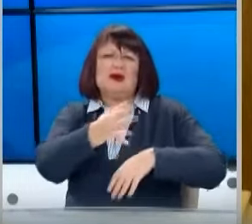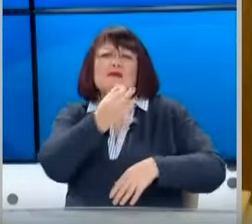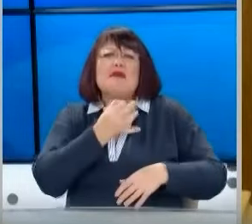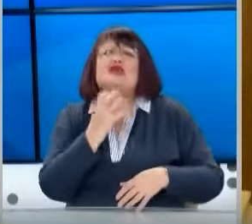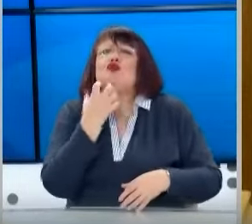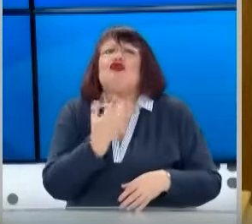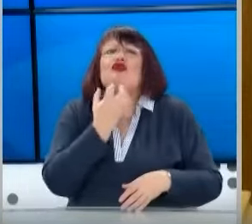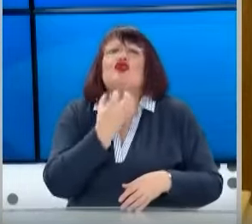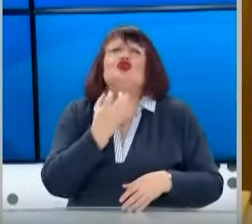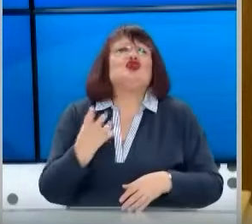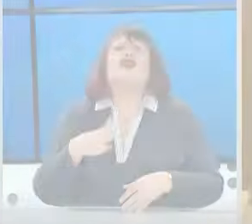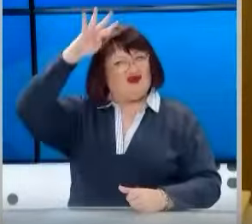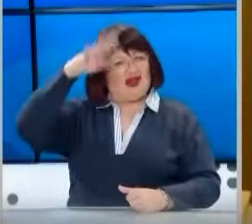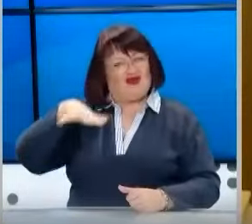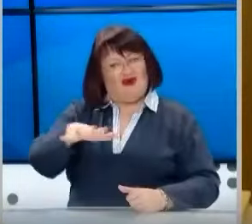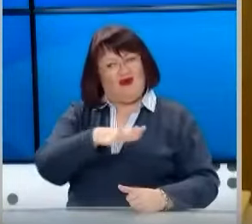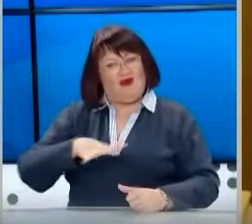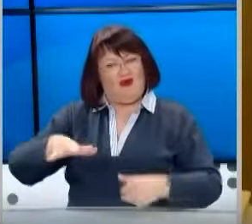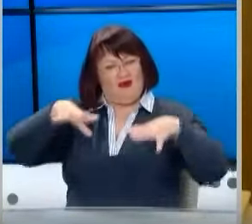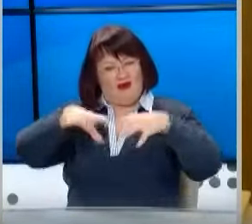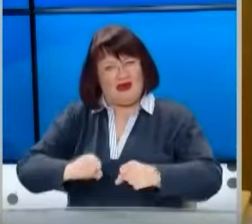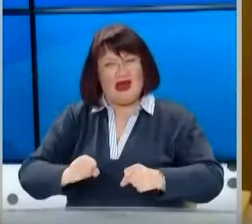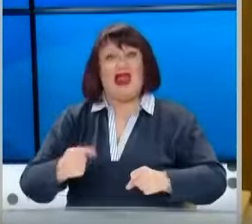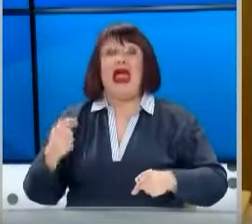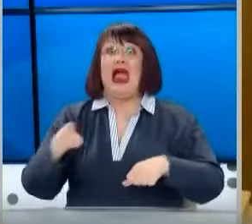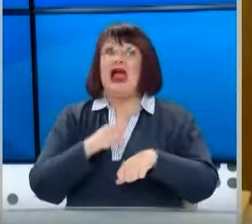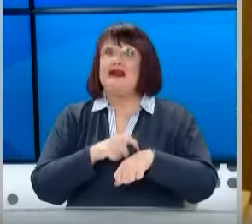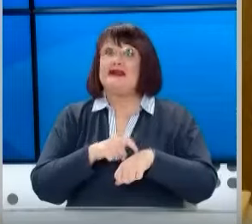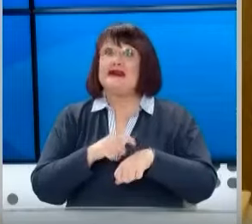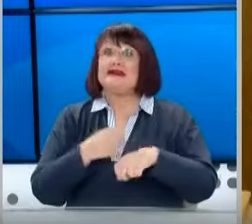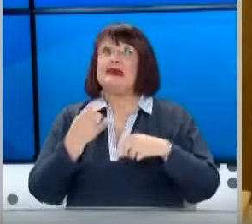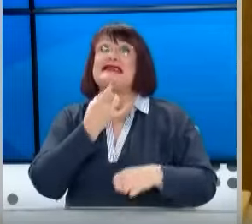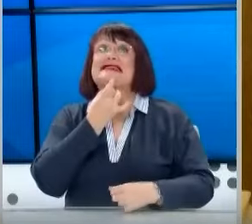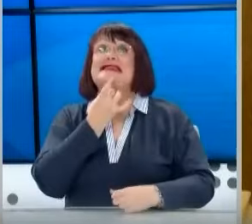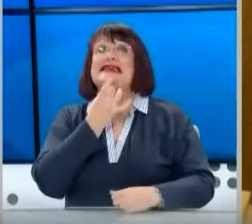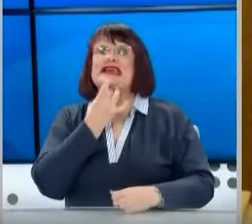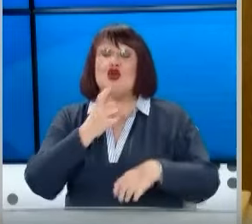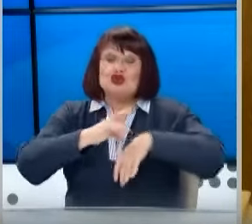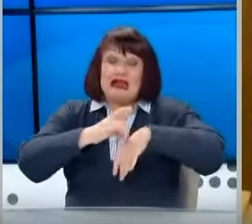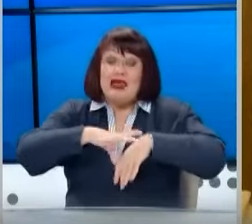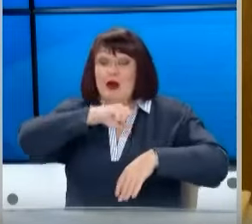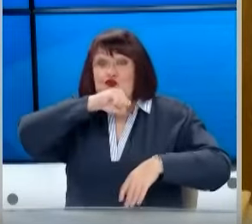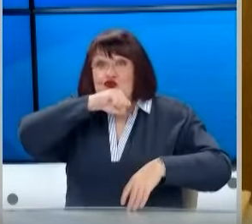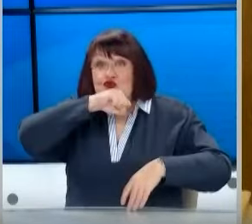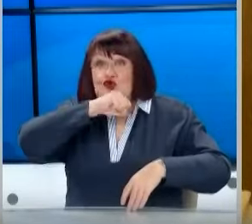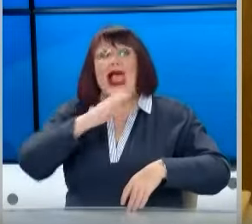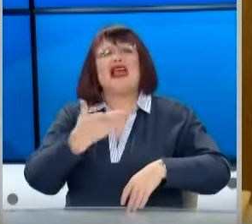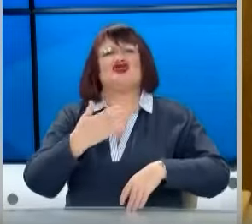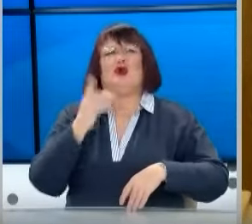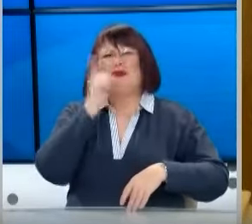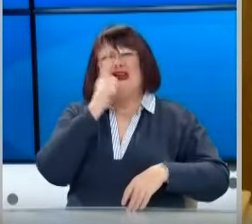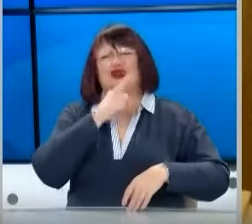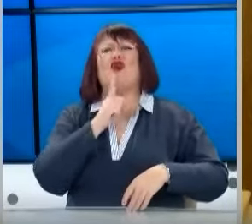πει τι ακριβώς πατριώτης είναι. Είναι καλύτερα να είσαι αυτή την εποχή σκληρός πατριώτης και της φακής, όπως λέει ο